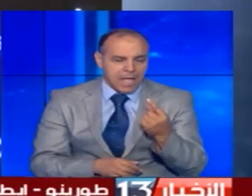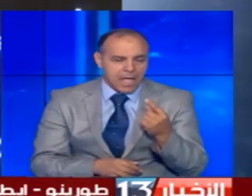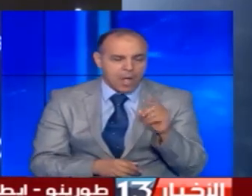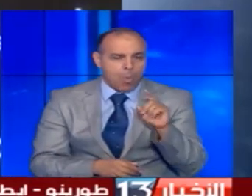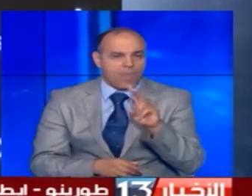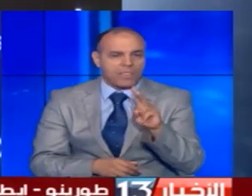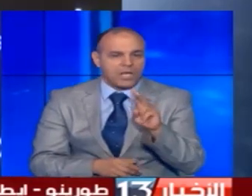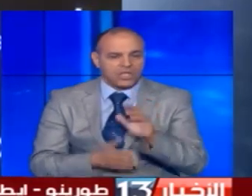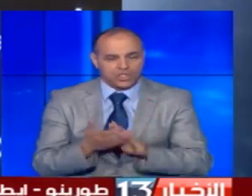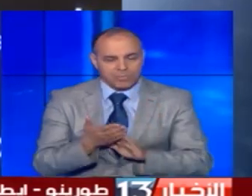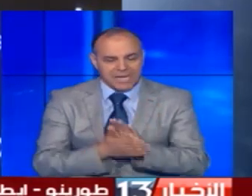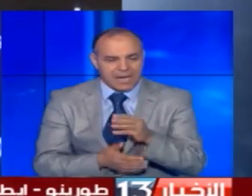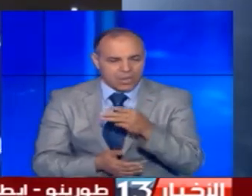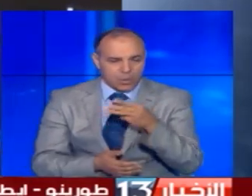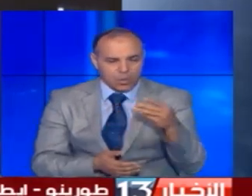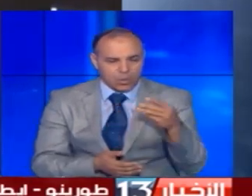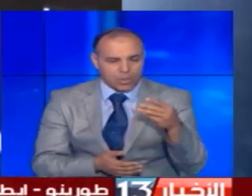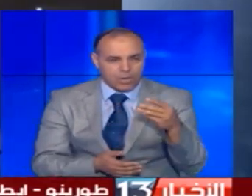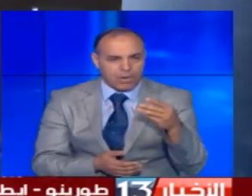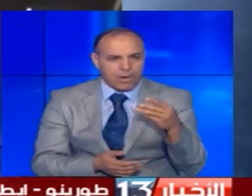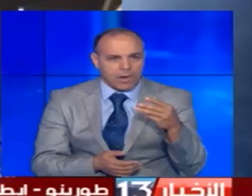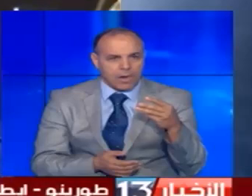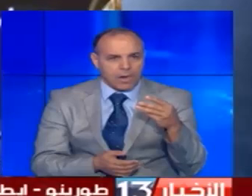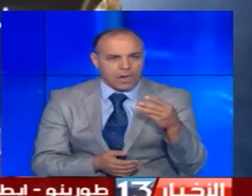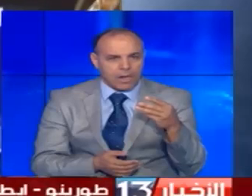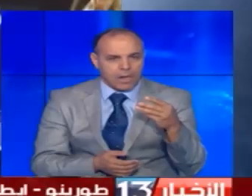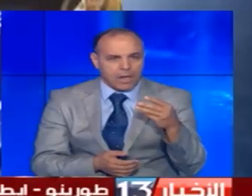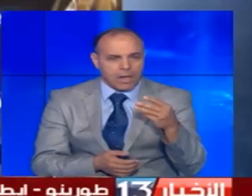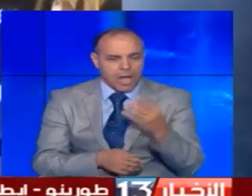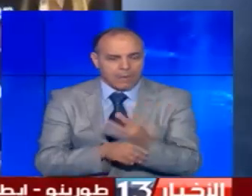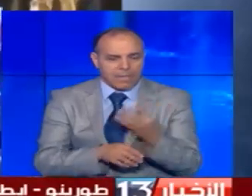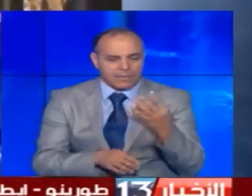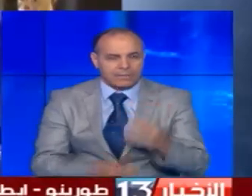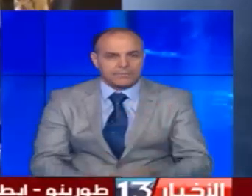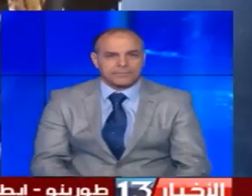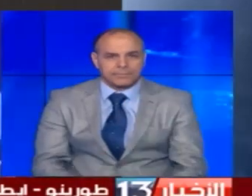عشر مليون يورو ولمده اربع مواسم